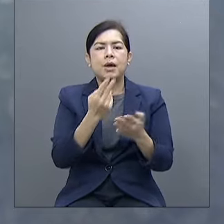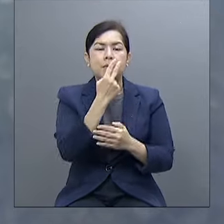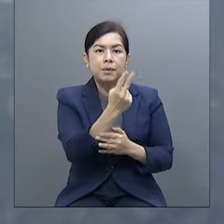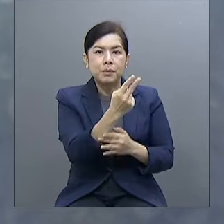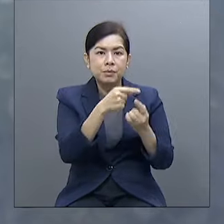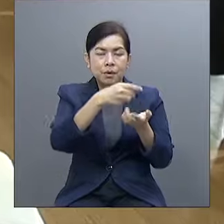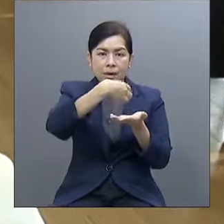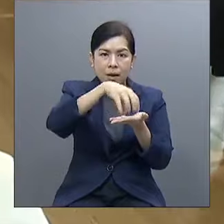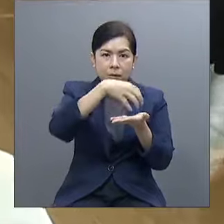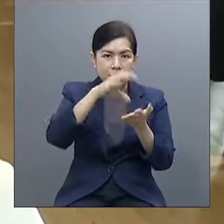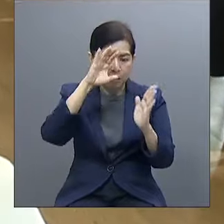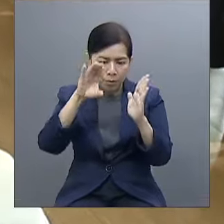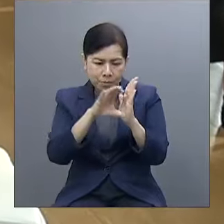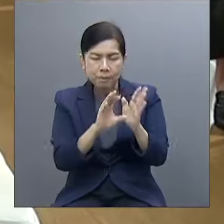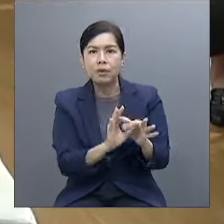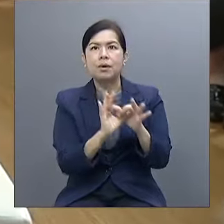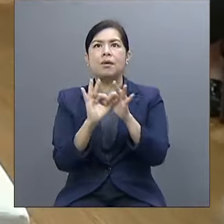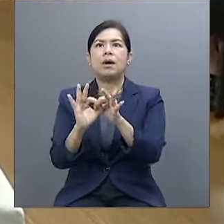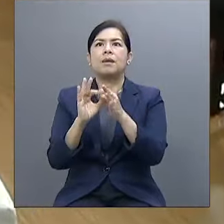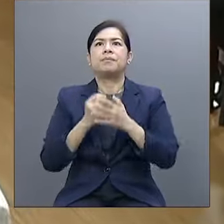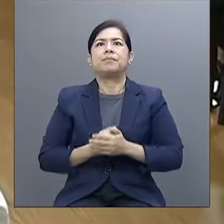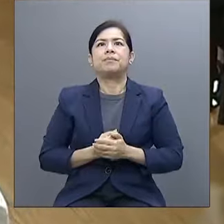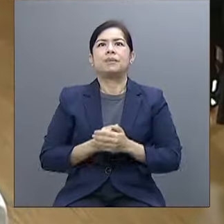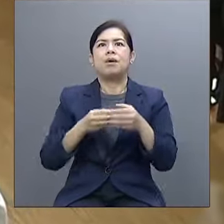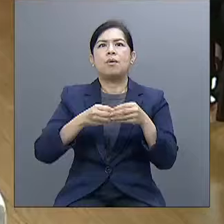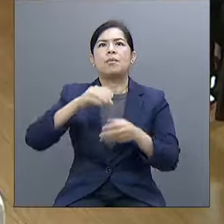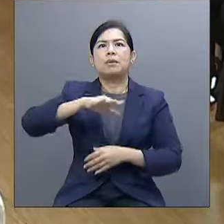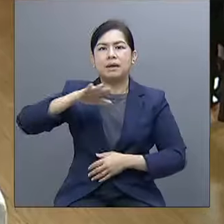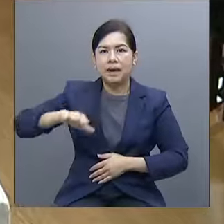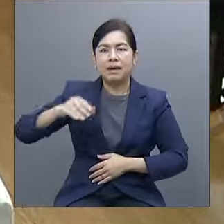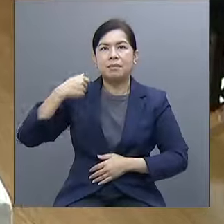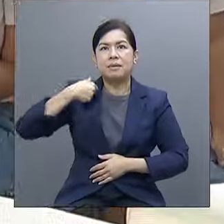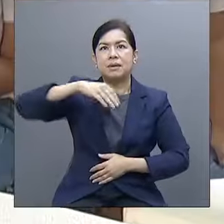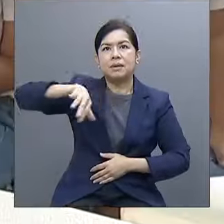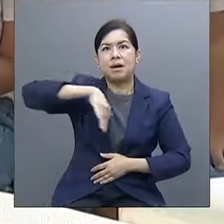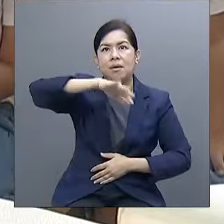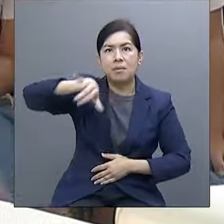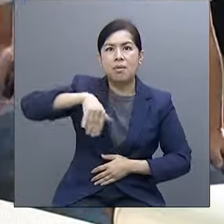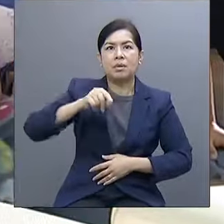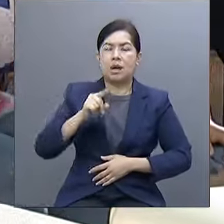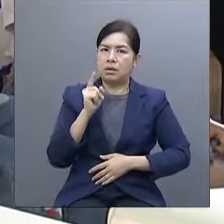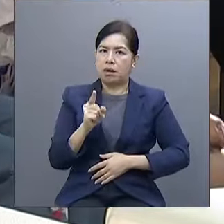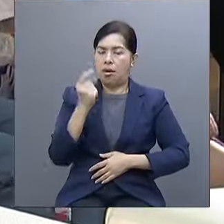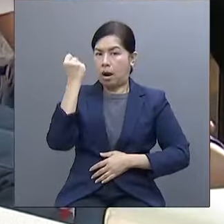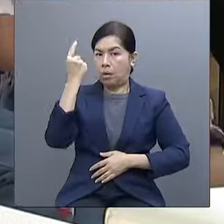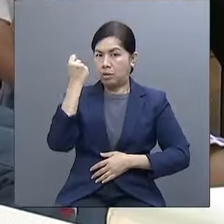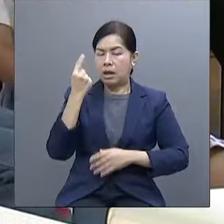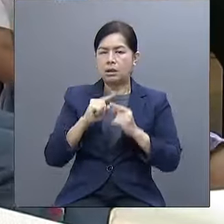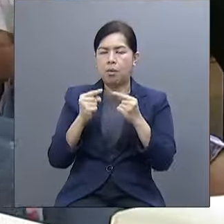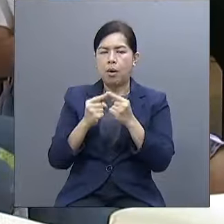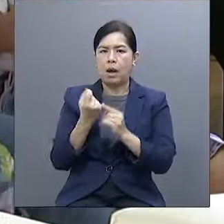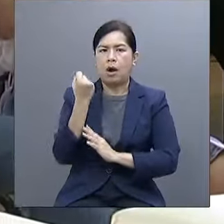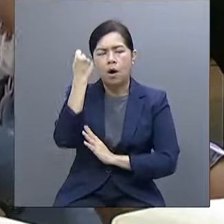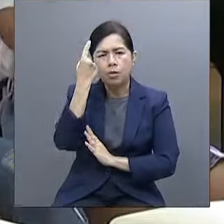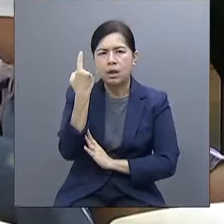ภัยในทุกมิติครับจริงๆแล้วเด็กเนี่ยที่สำคัญเลยเด็กมีความเข้าใจอย่างเดียวก็ไม่พอเด็กยังต้องได้รับการดูแลจากผู้